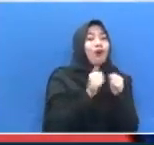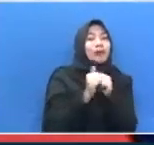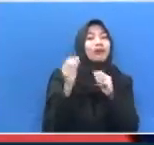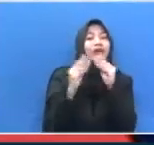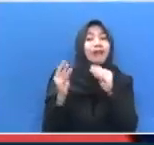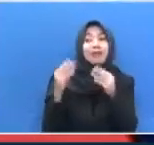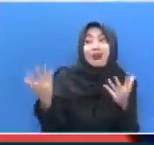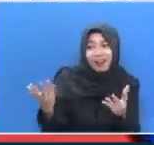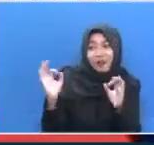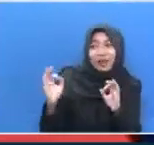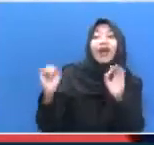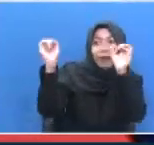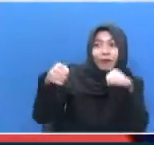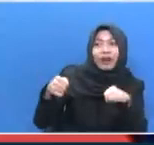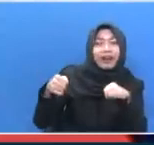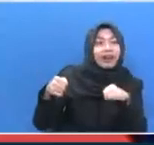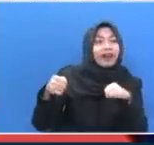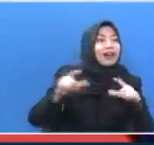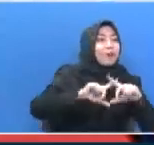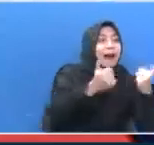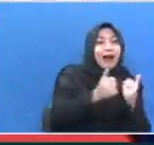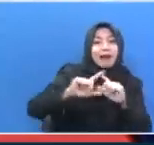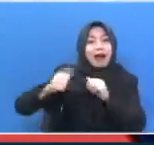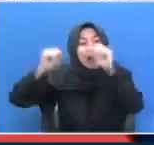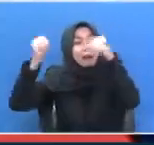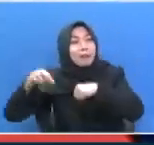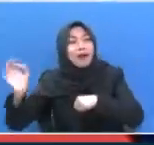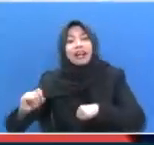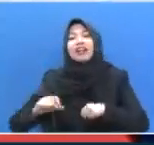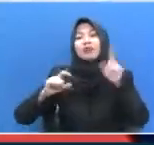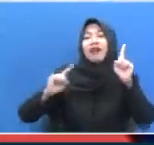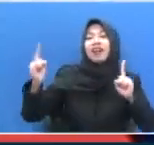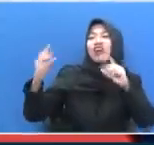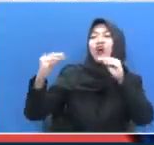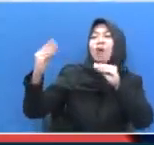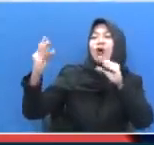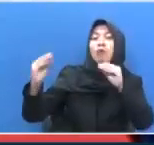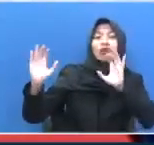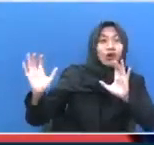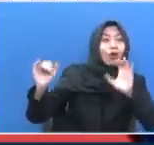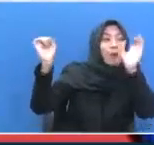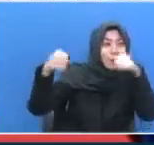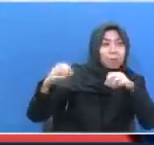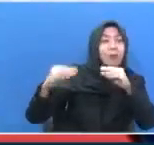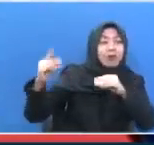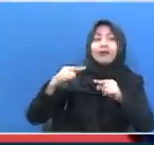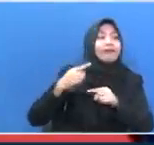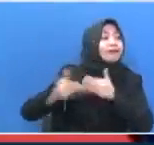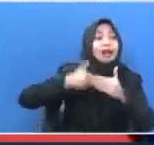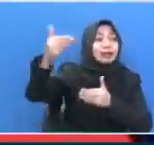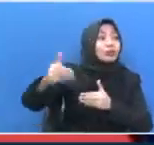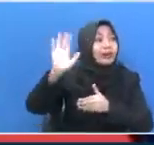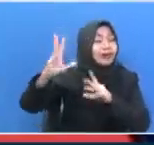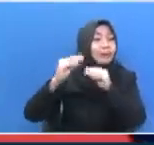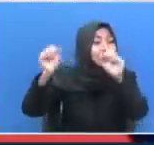omongan gitu ya Tidak melibatkan kelembagaan Tidak melibatkan berbagai pihak maka sepanjang itu juga dalam politik itu bisa diingkari saya